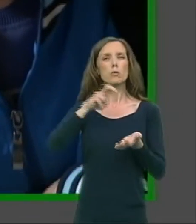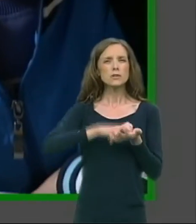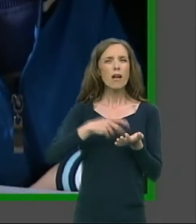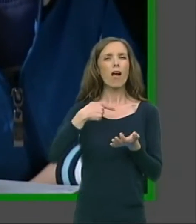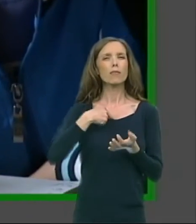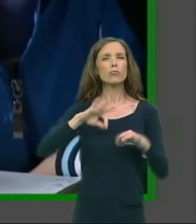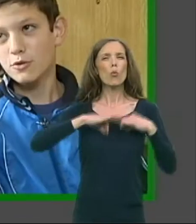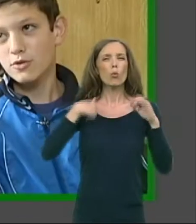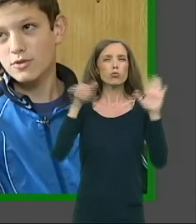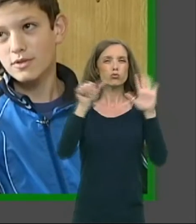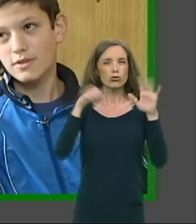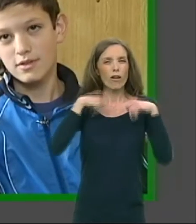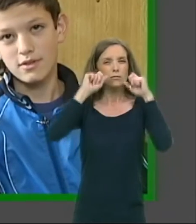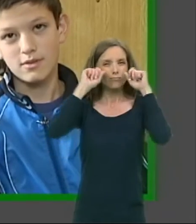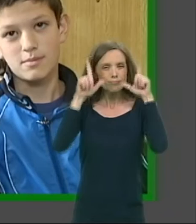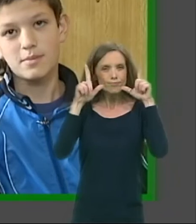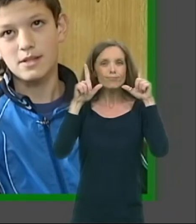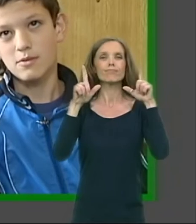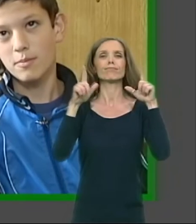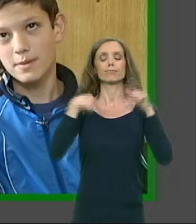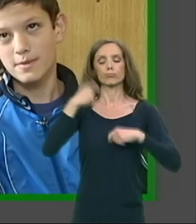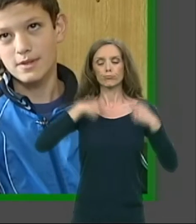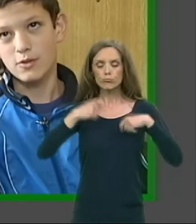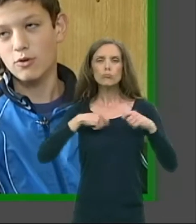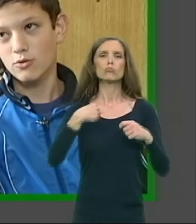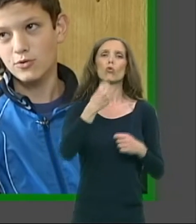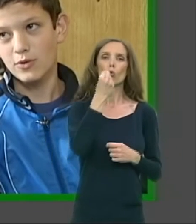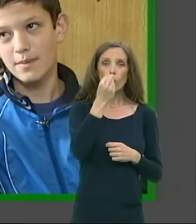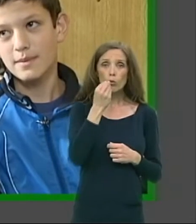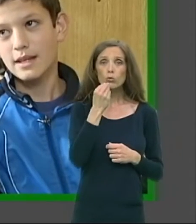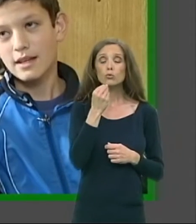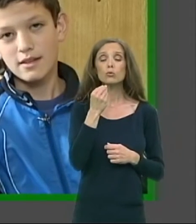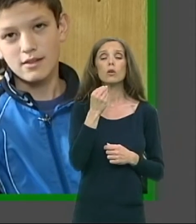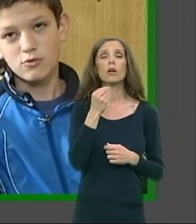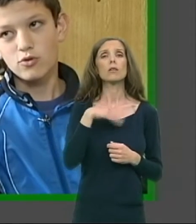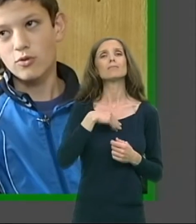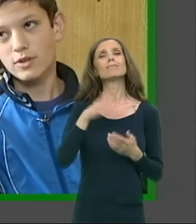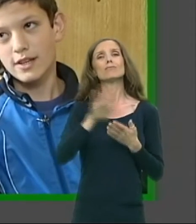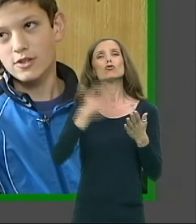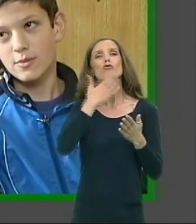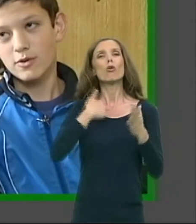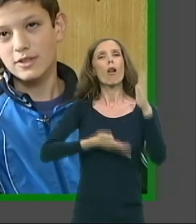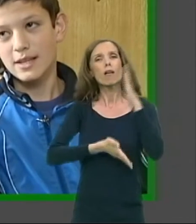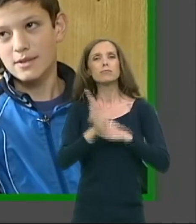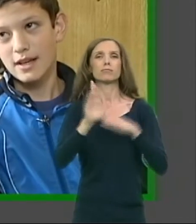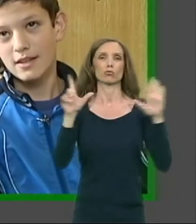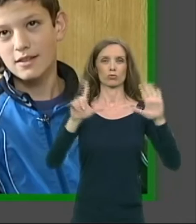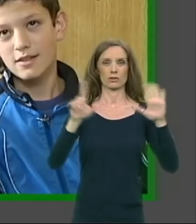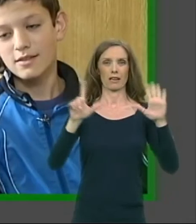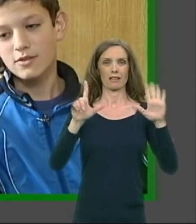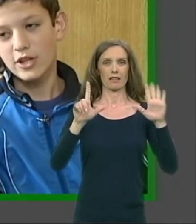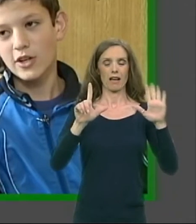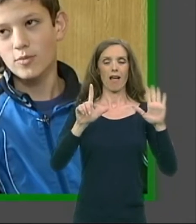Ustajem u 6 časova ujutru, opremim se, doručkujem, u školu krećem oko